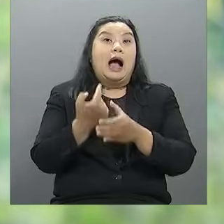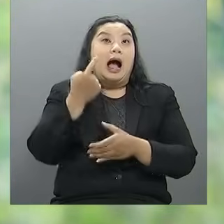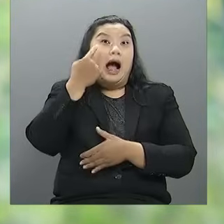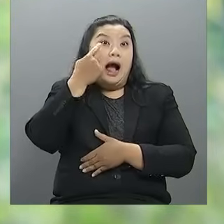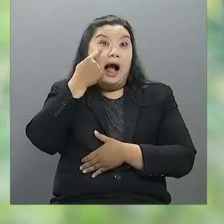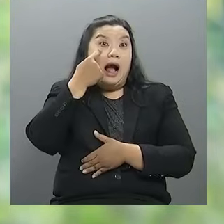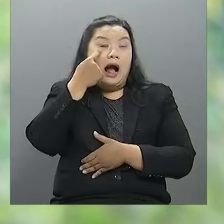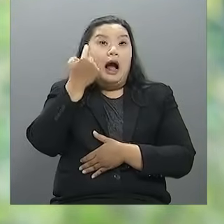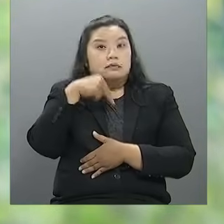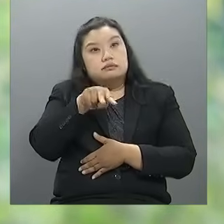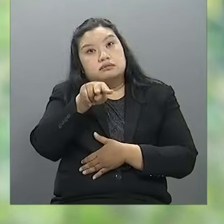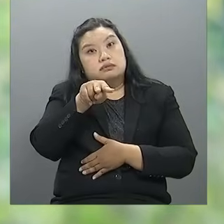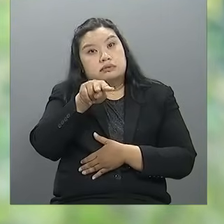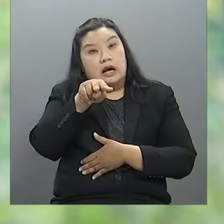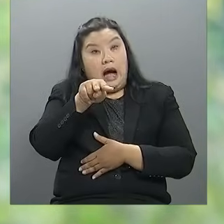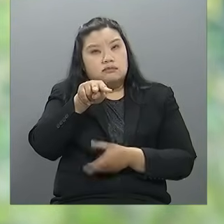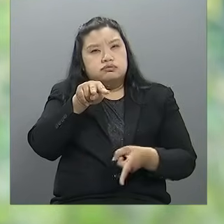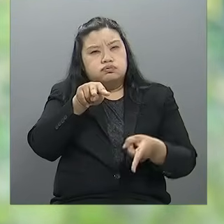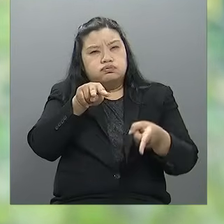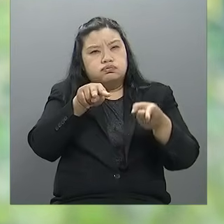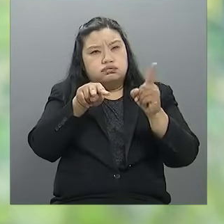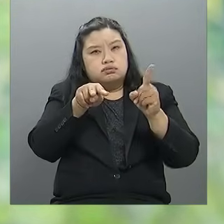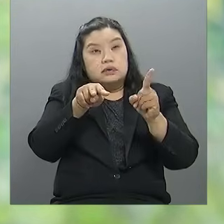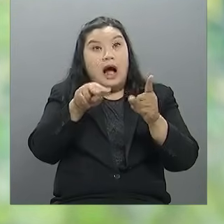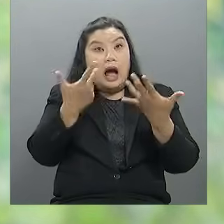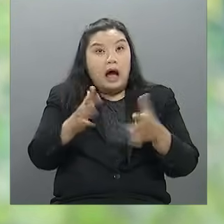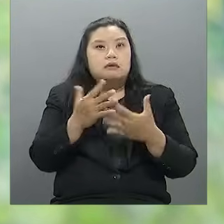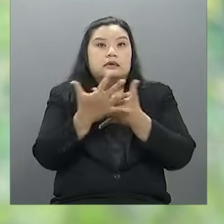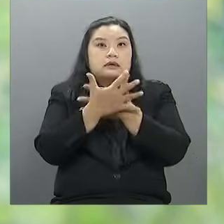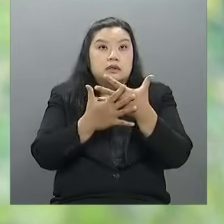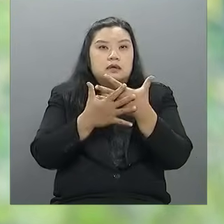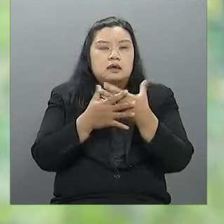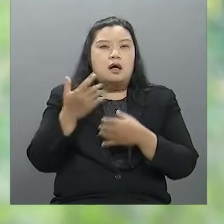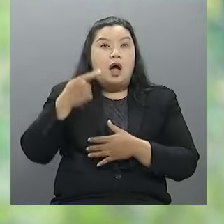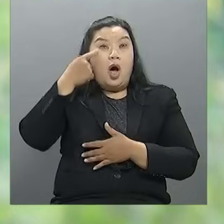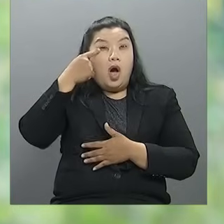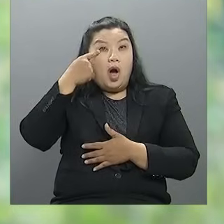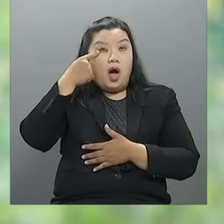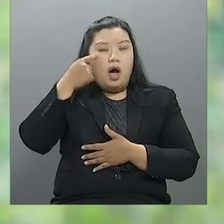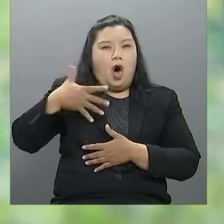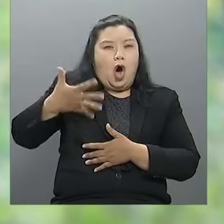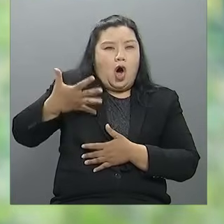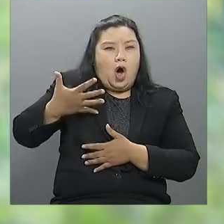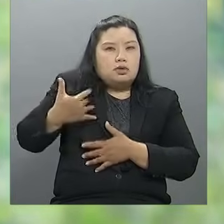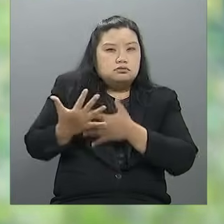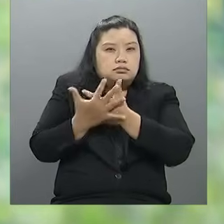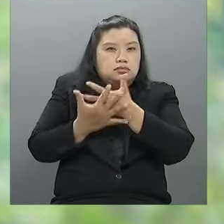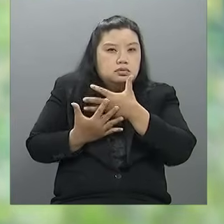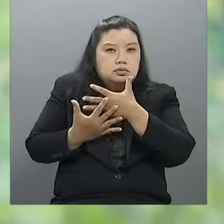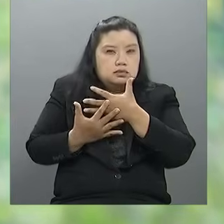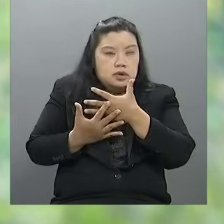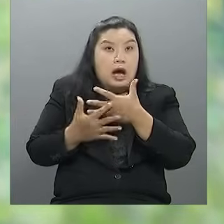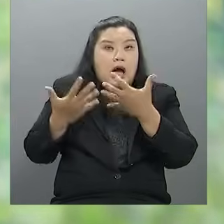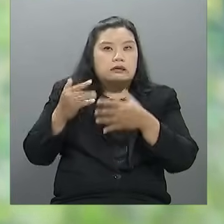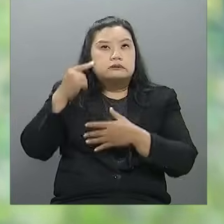ารบีบตัของน